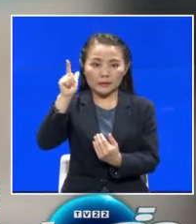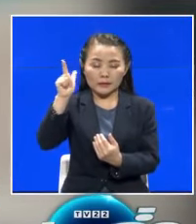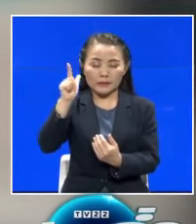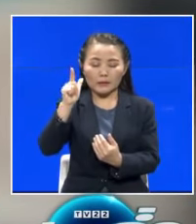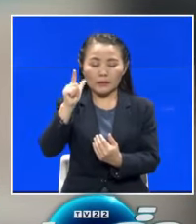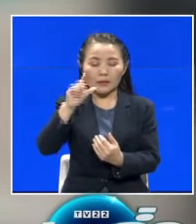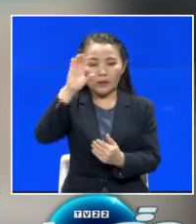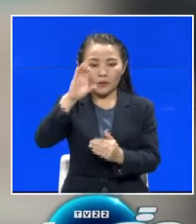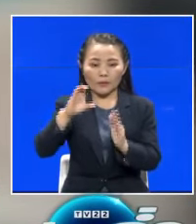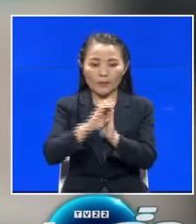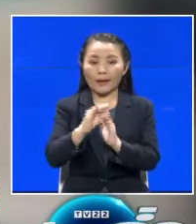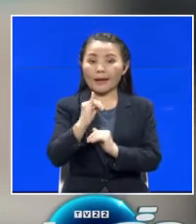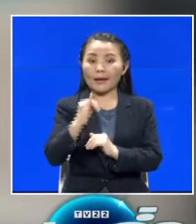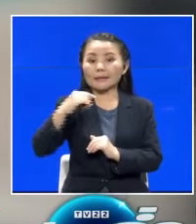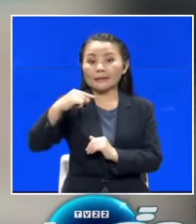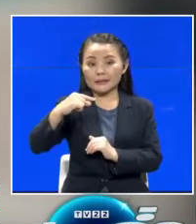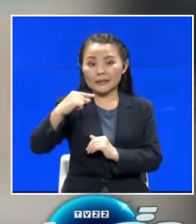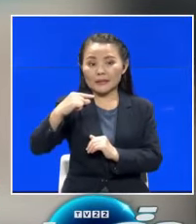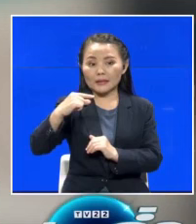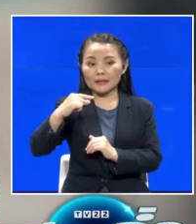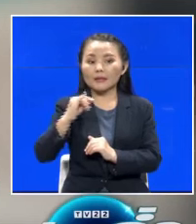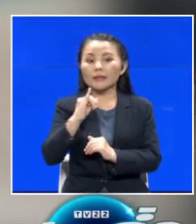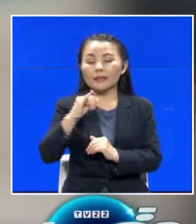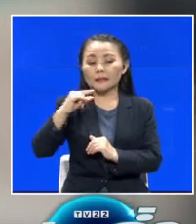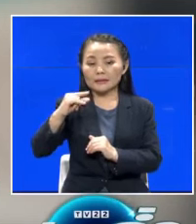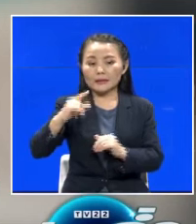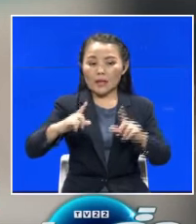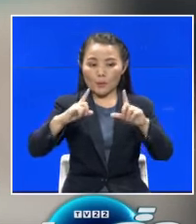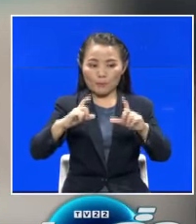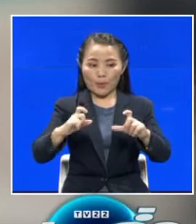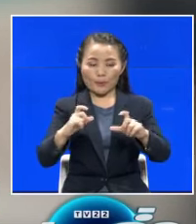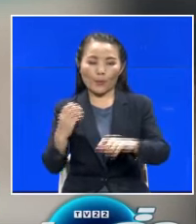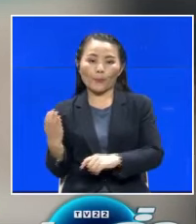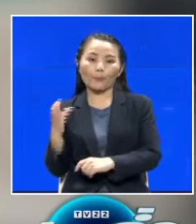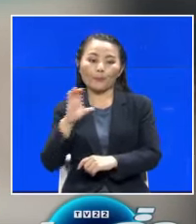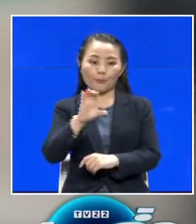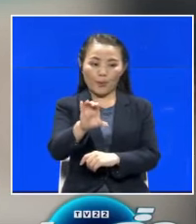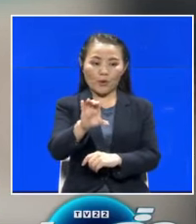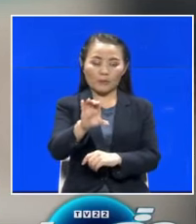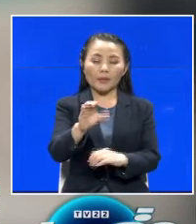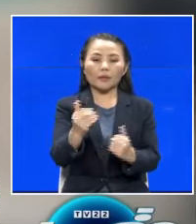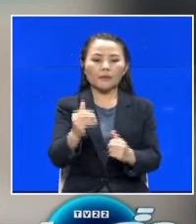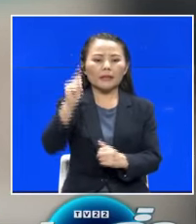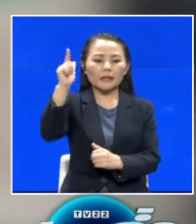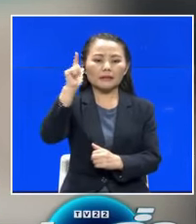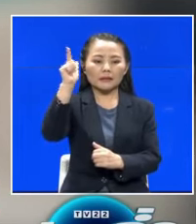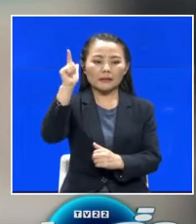ต์ IG ขึ้นมานะคะเป็นภาพนี้นะคะคุณผู้ชมคุณระพีพันธ์ ค่ะ เป็นภาพที่คุณทักษิณ